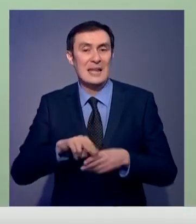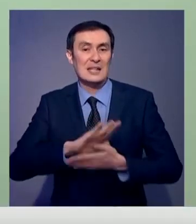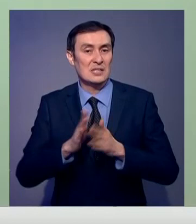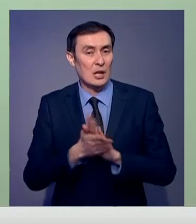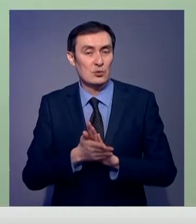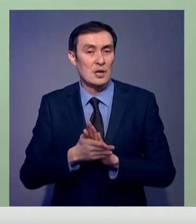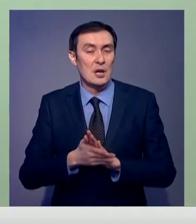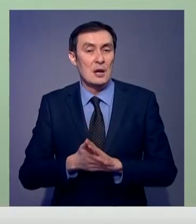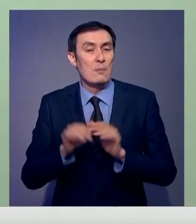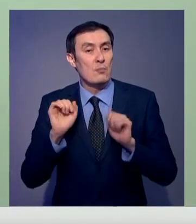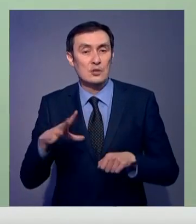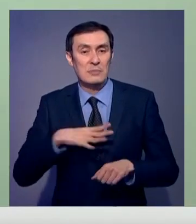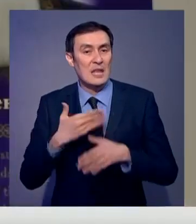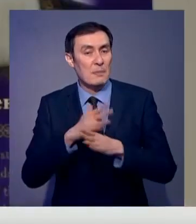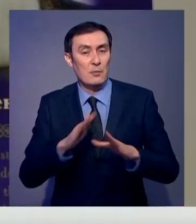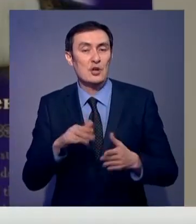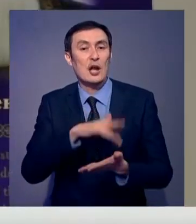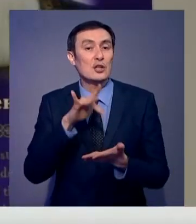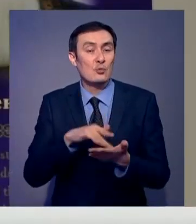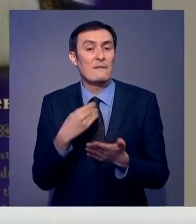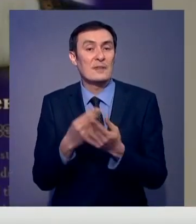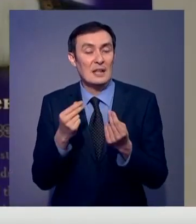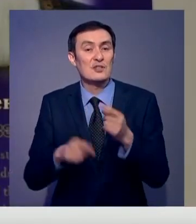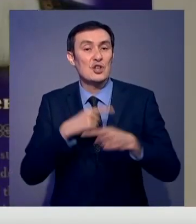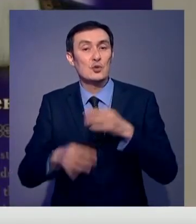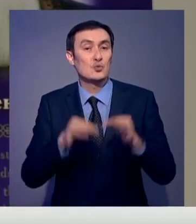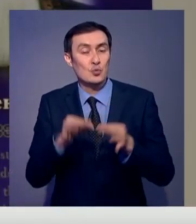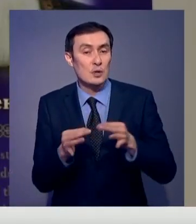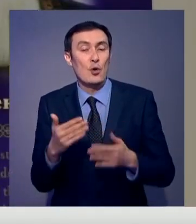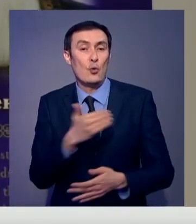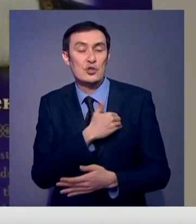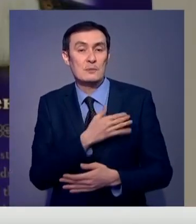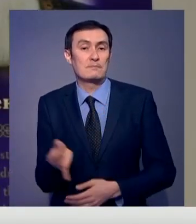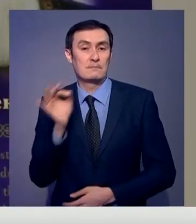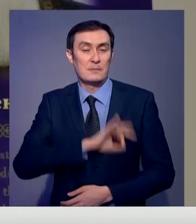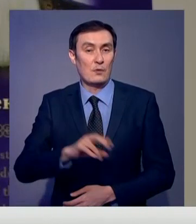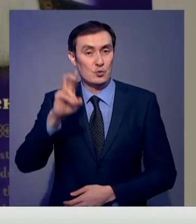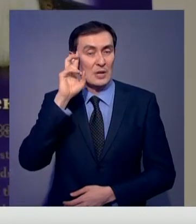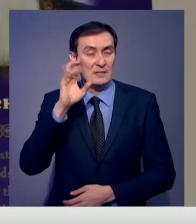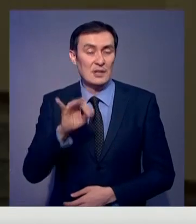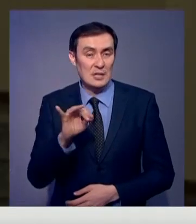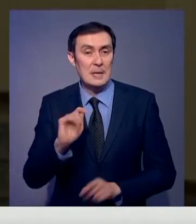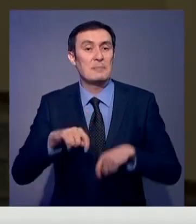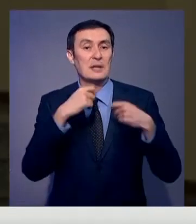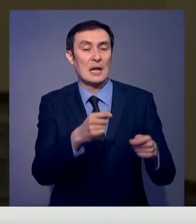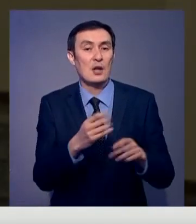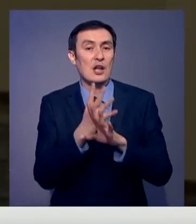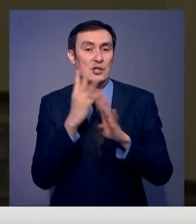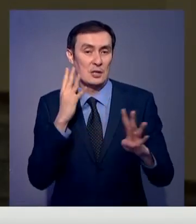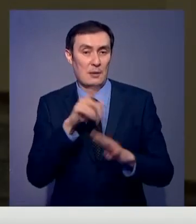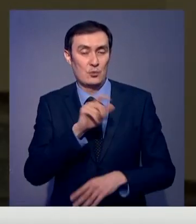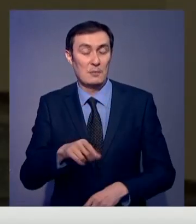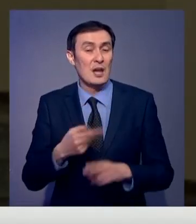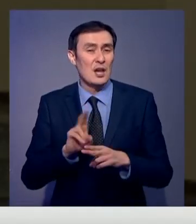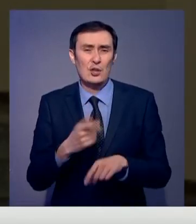может не помочь. Городской отдел финансов через суд пытается перевести такие квартиры на свой баланс и передать очередникам.